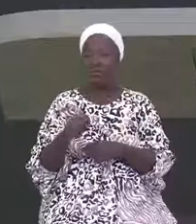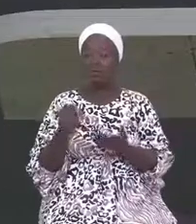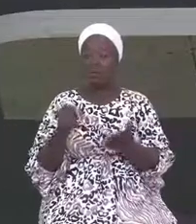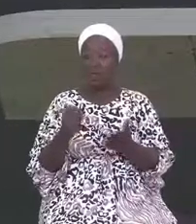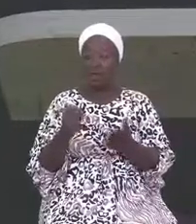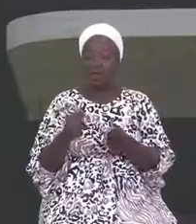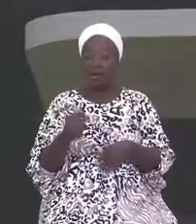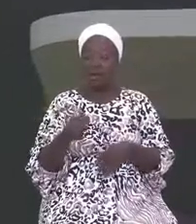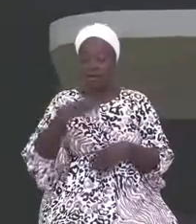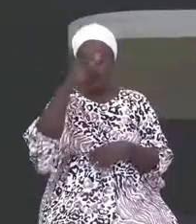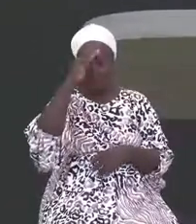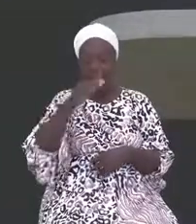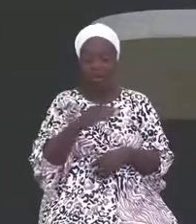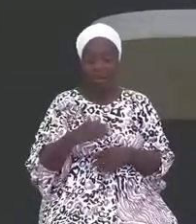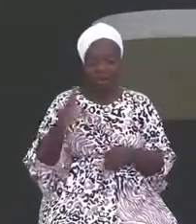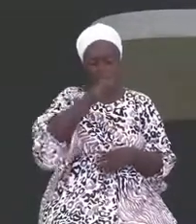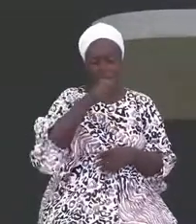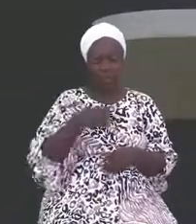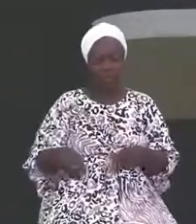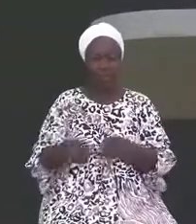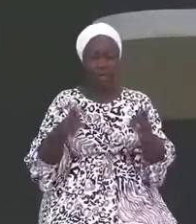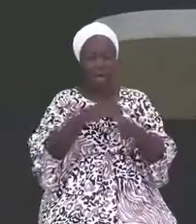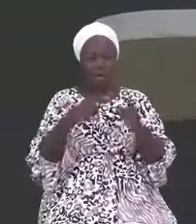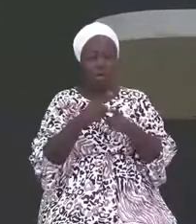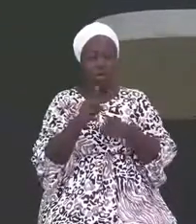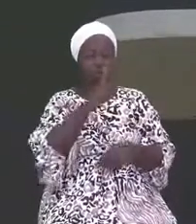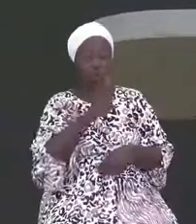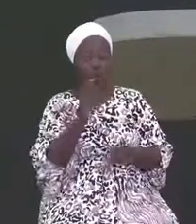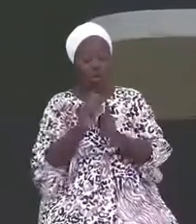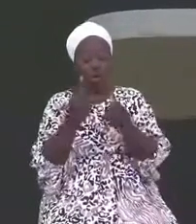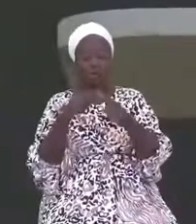et quand la réalité est apparue